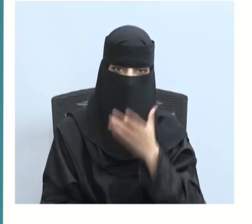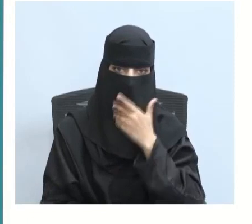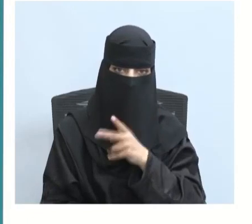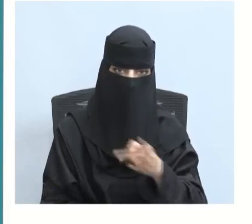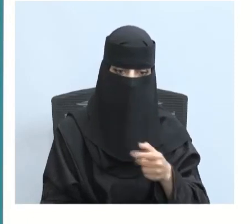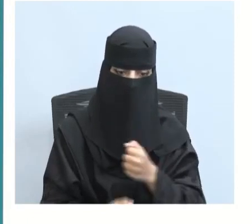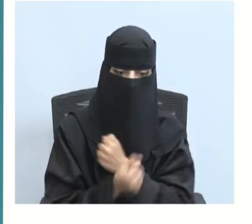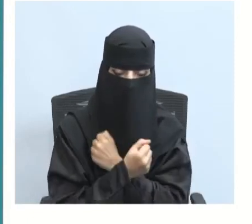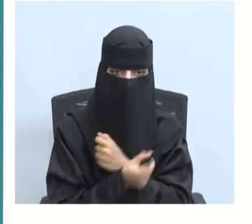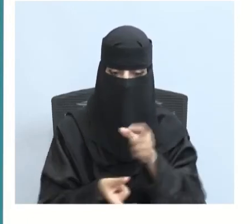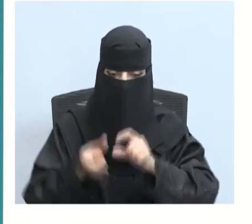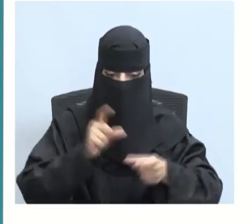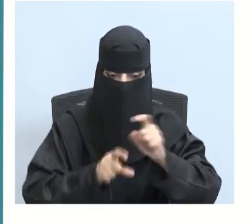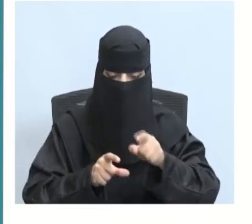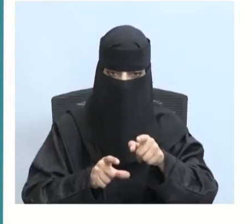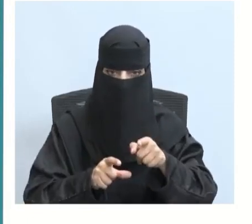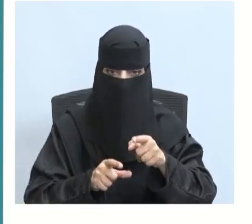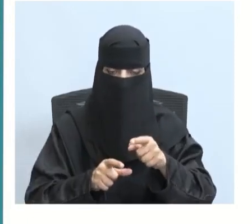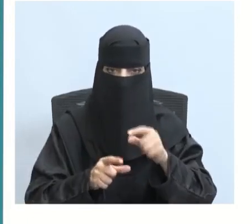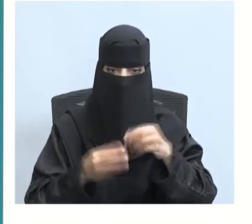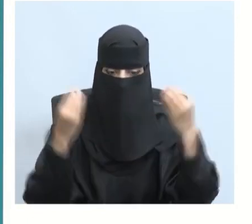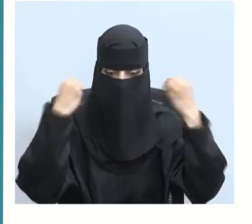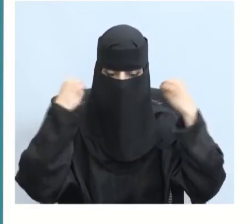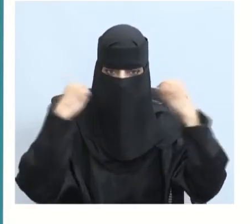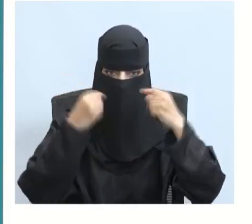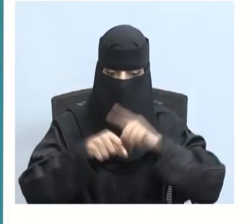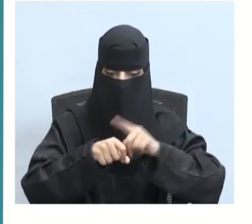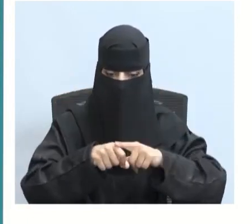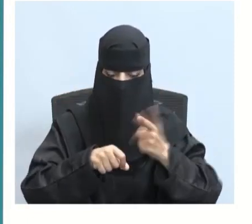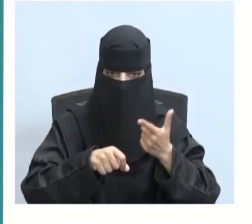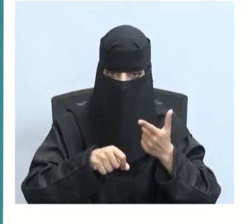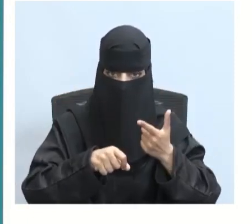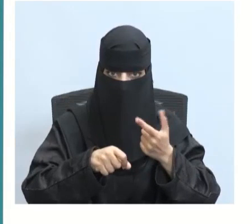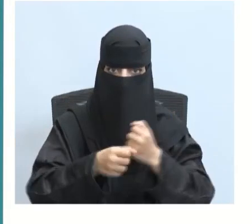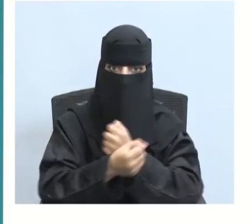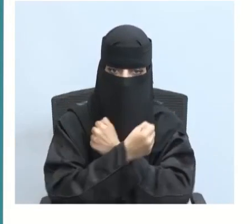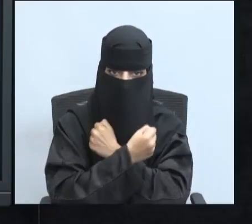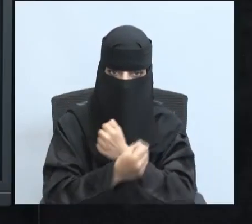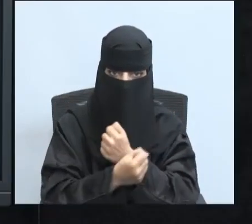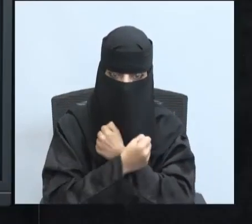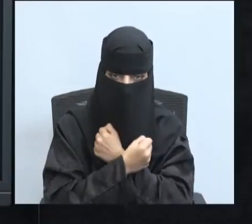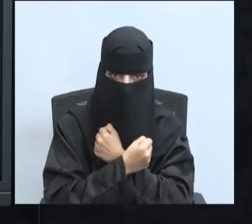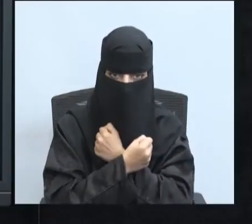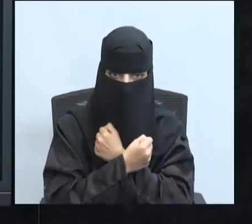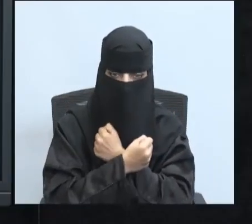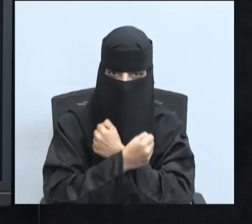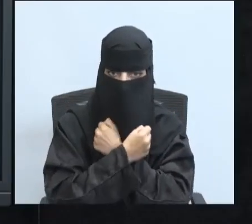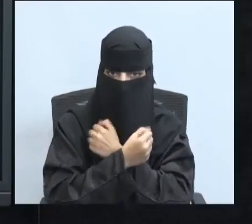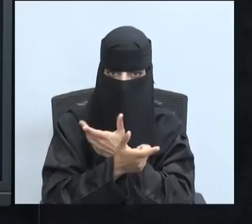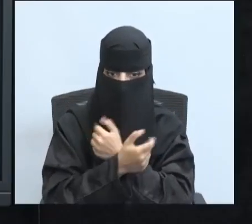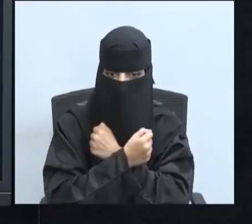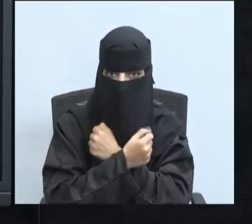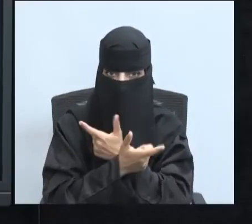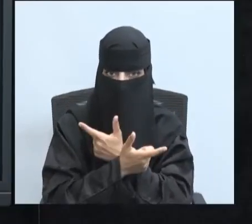الطاقه لدينا الطاقه الكيميائيه في العضلات تتحول الى كما شاهدنا في الحصه